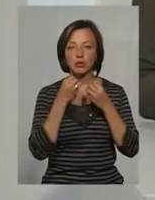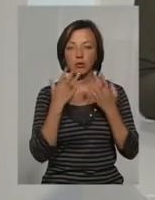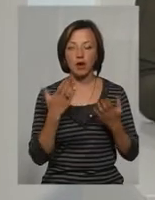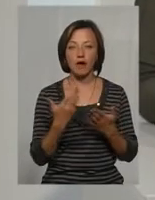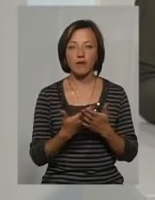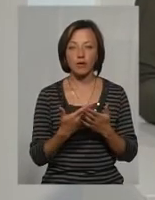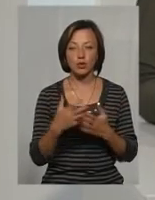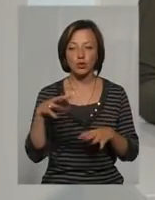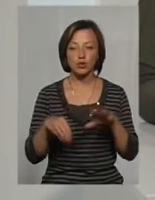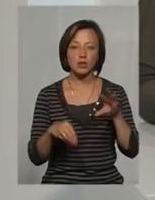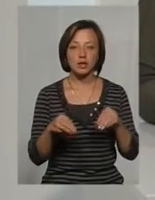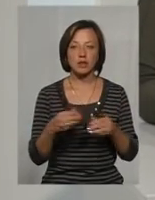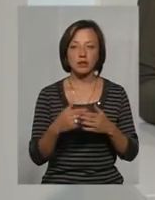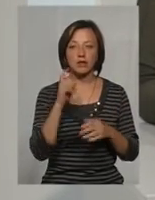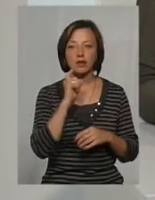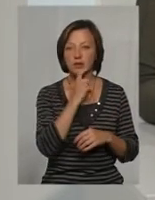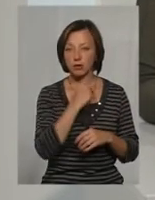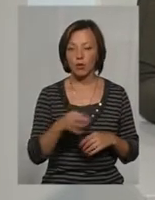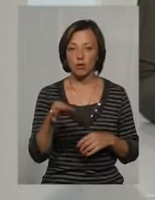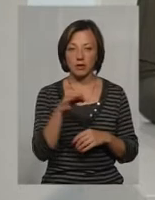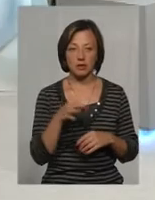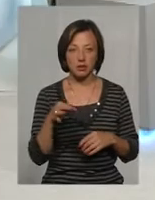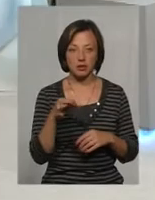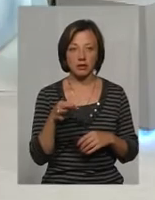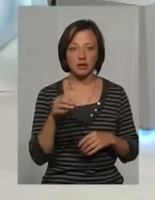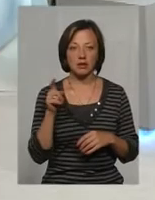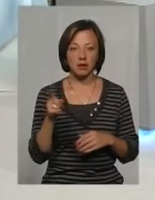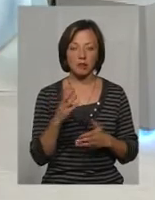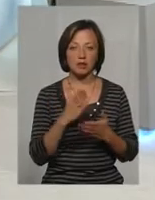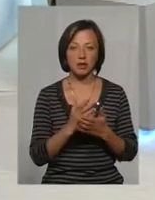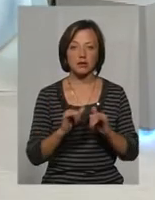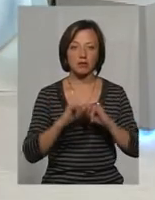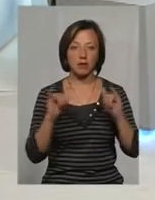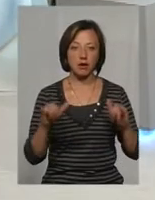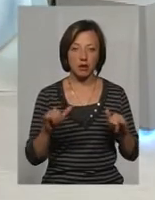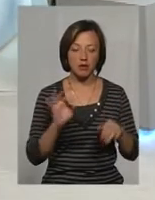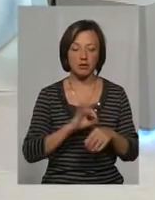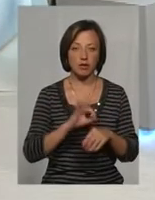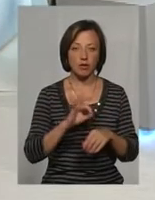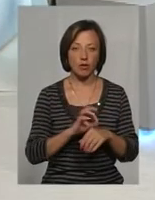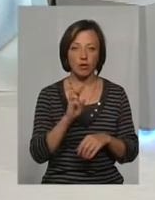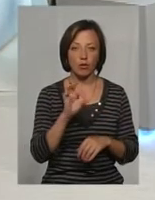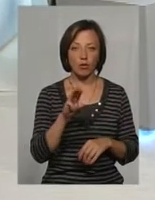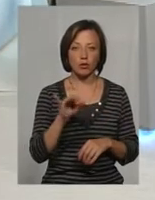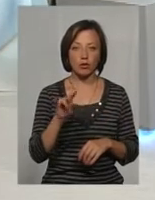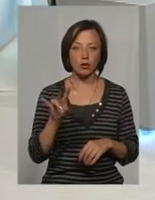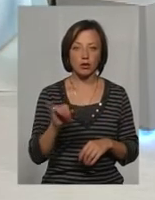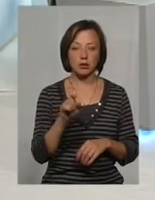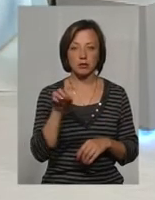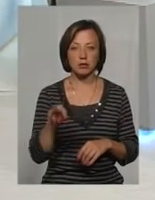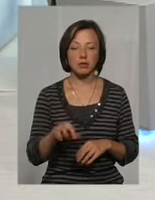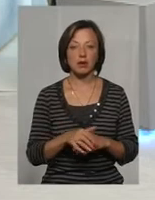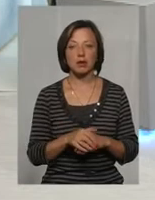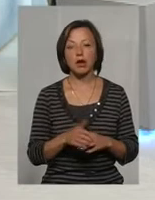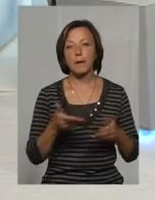от, до речі, в сусідній Вінницькій області, так, там відмічено спалах ботулізму. І оскільки